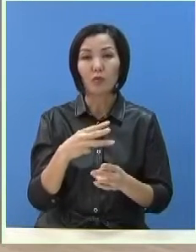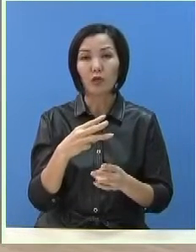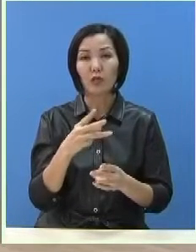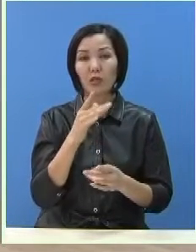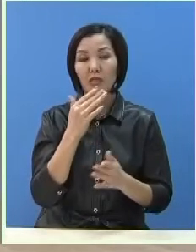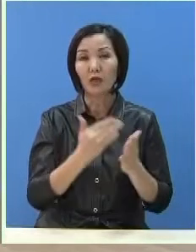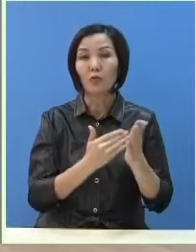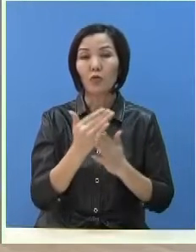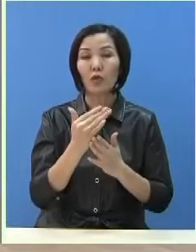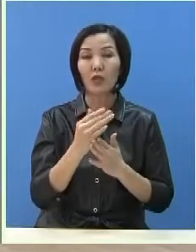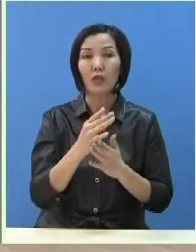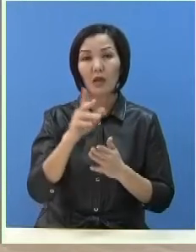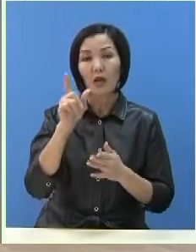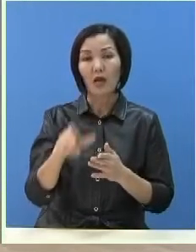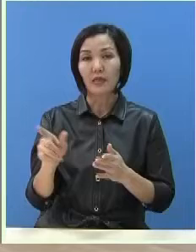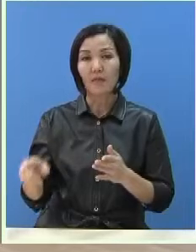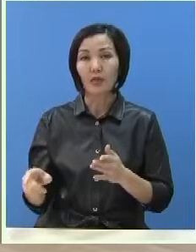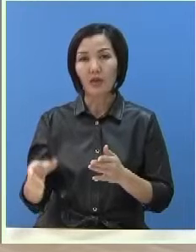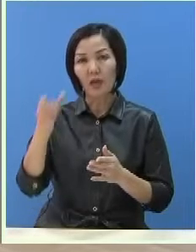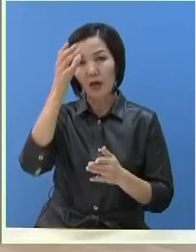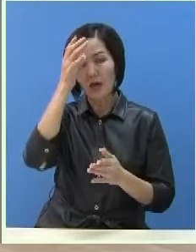жастан асқан азаматтар ол